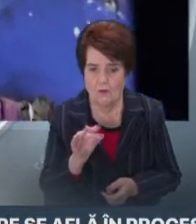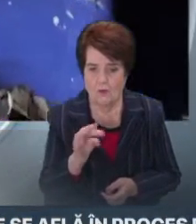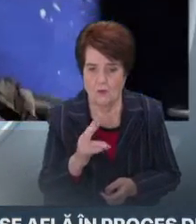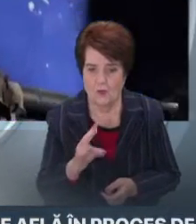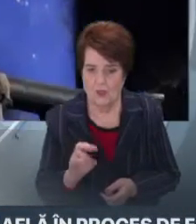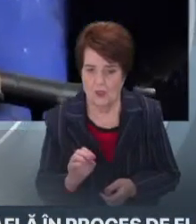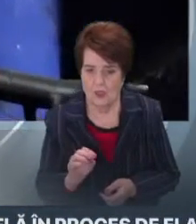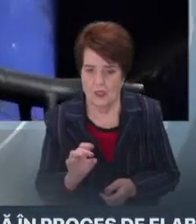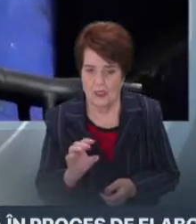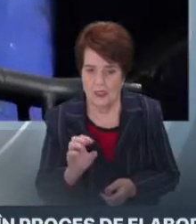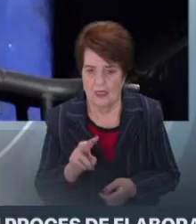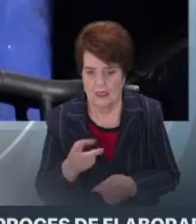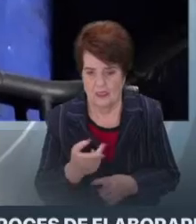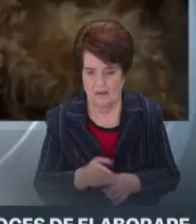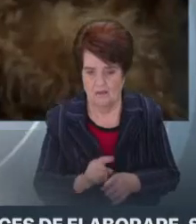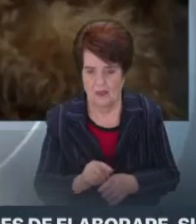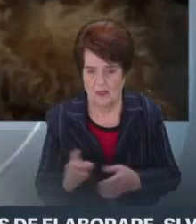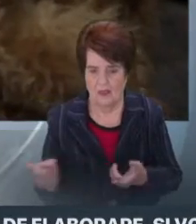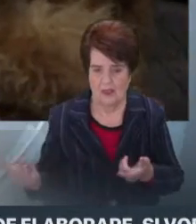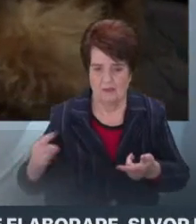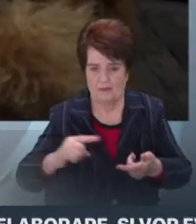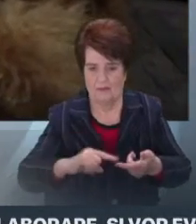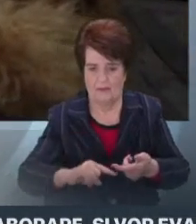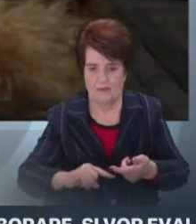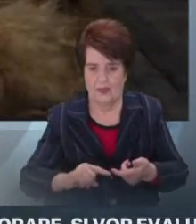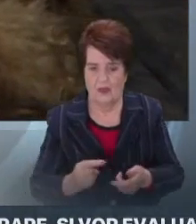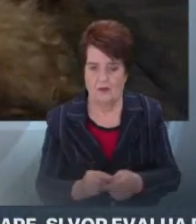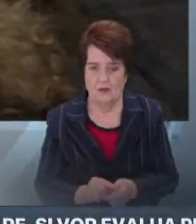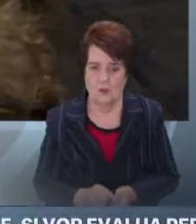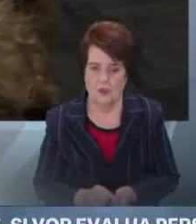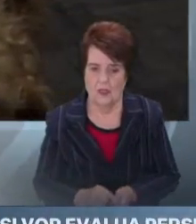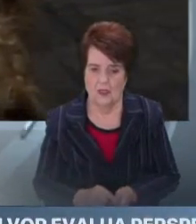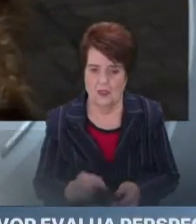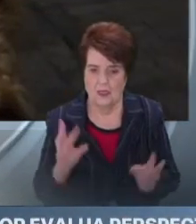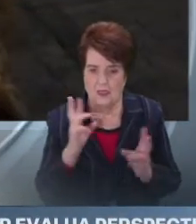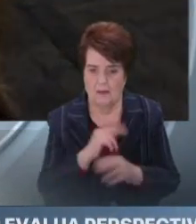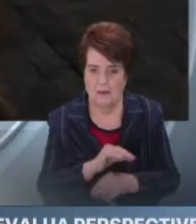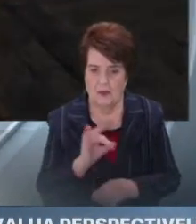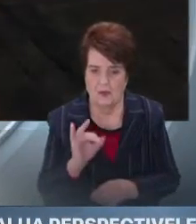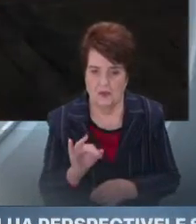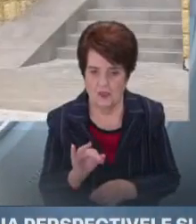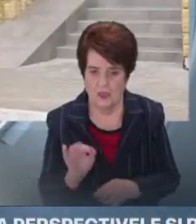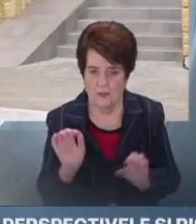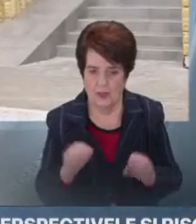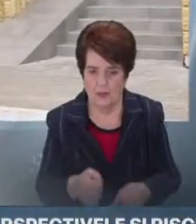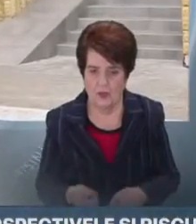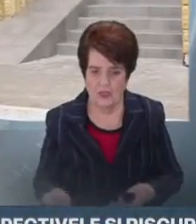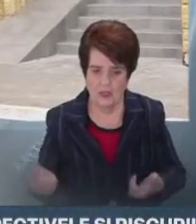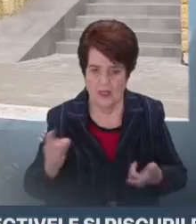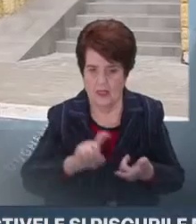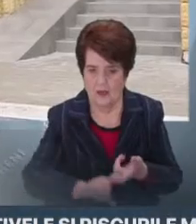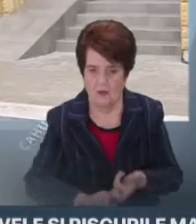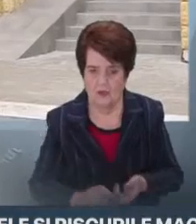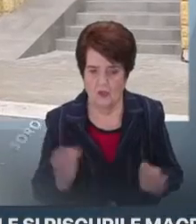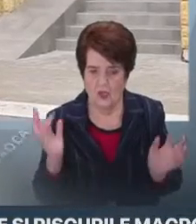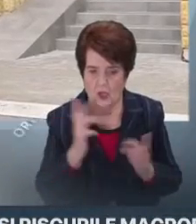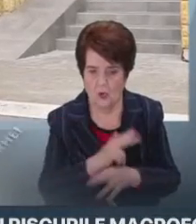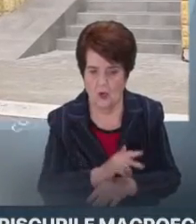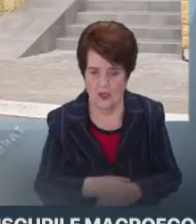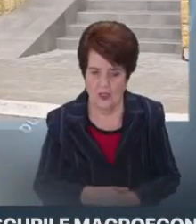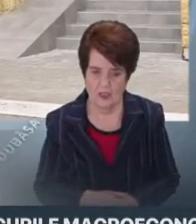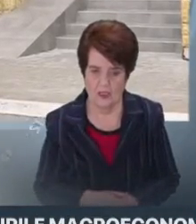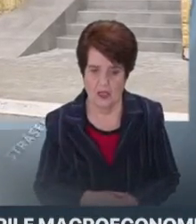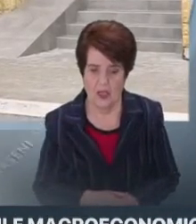și furtunul este de tip vechi, fără conexiune, dar și metoda de conexiune este incorrectă.